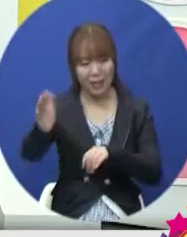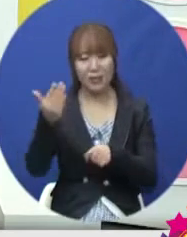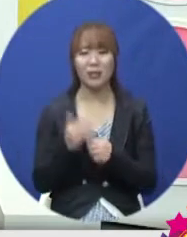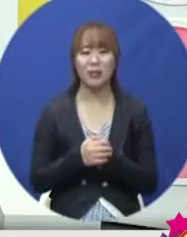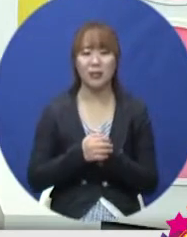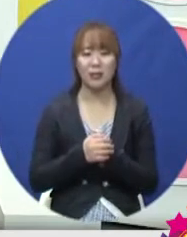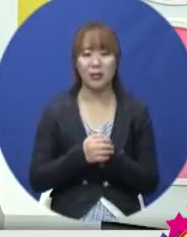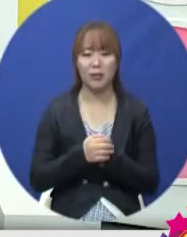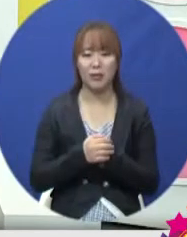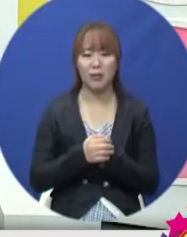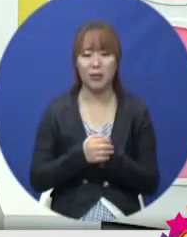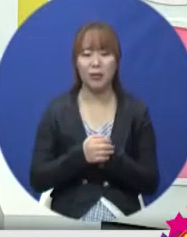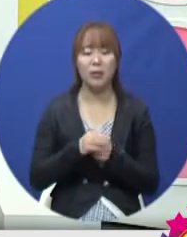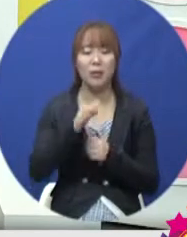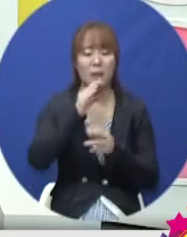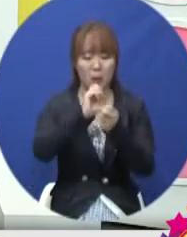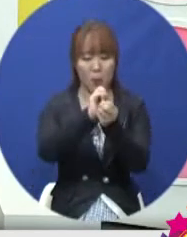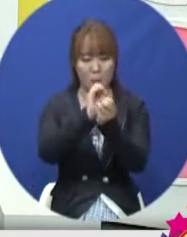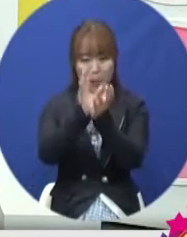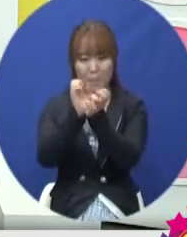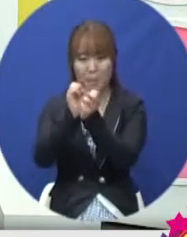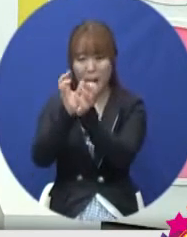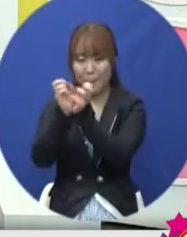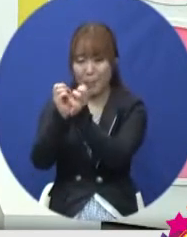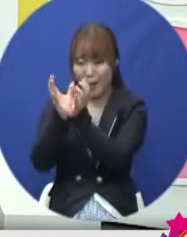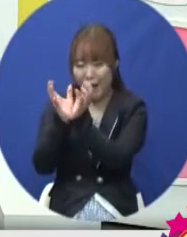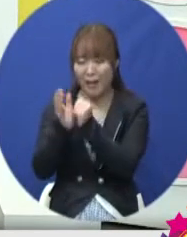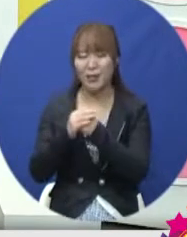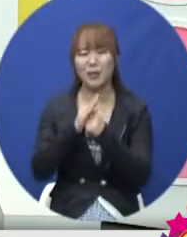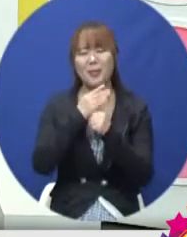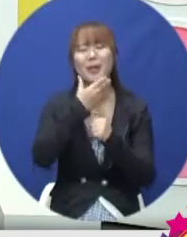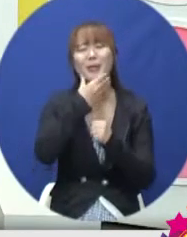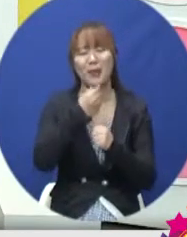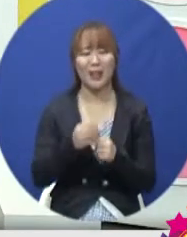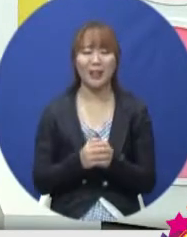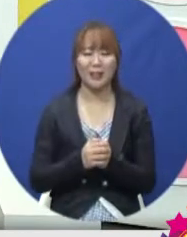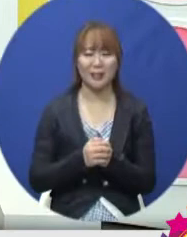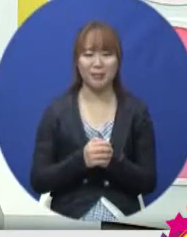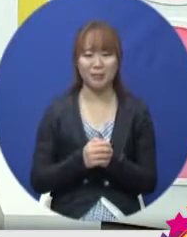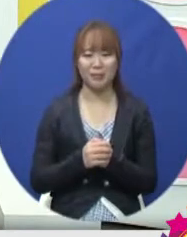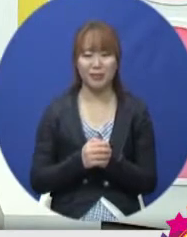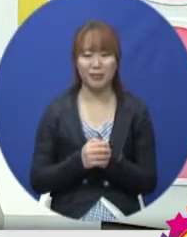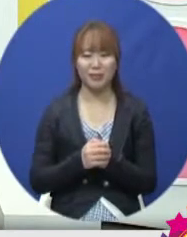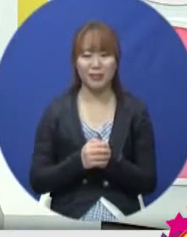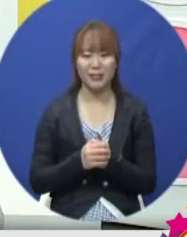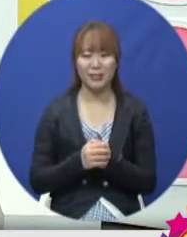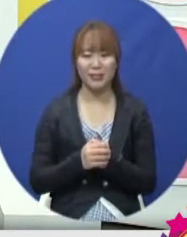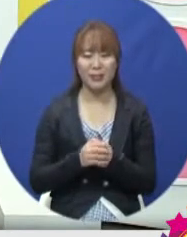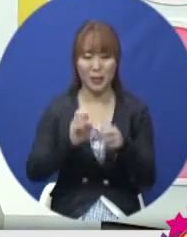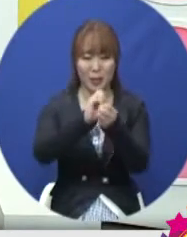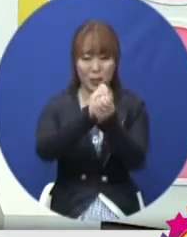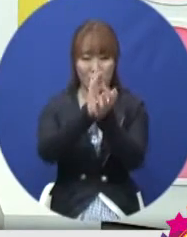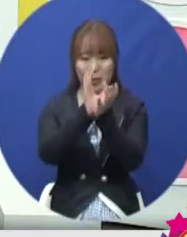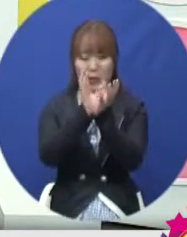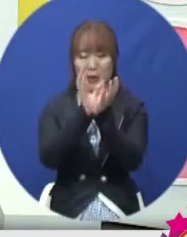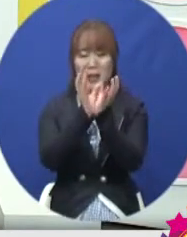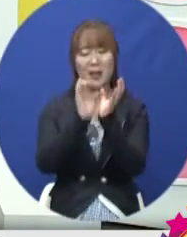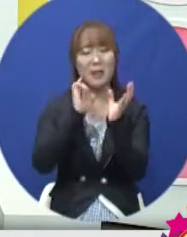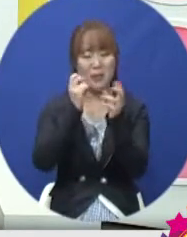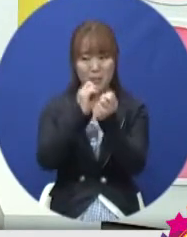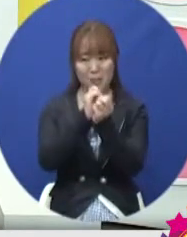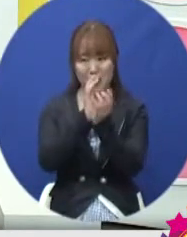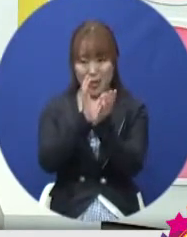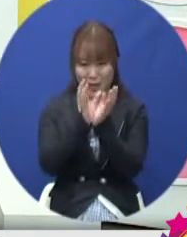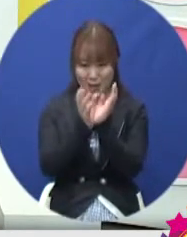오! 꽃이 빵긋빵긋 피어가지고 네. 너무 행복해요. 아, 꽃들이 네. 이제 막 이쁘게